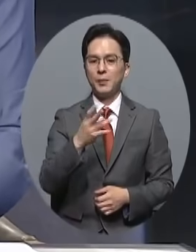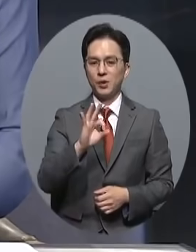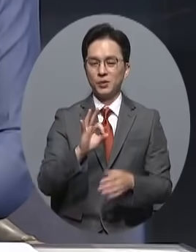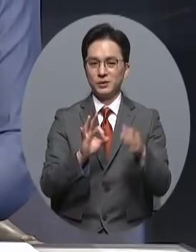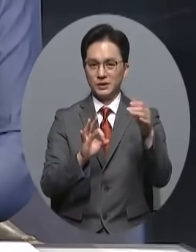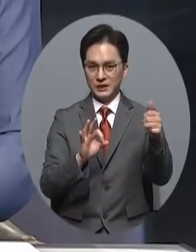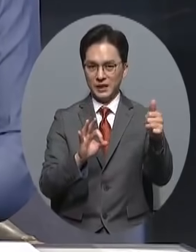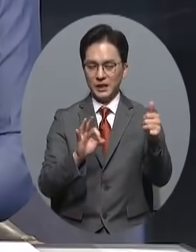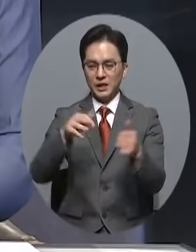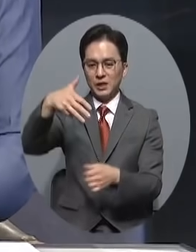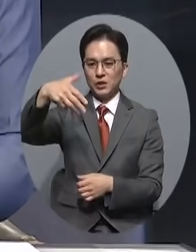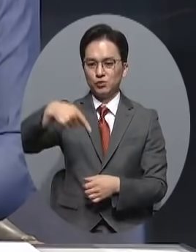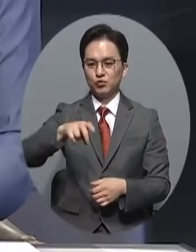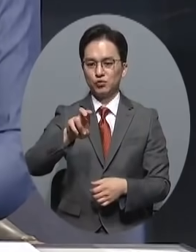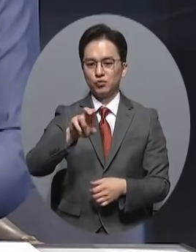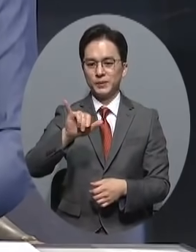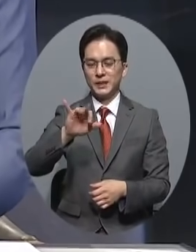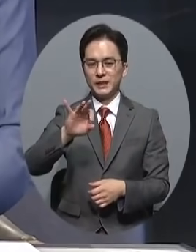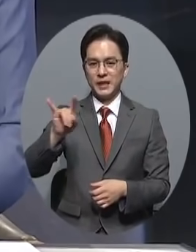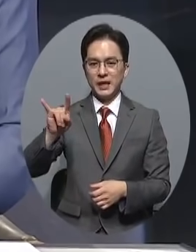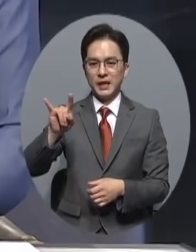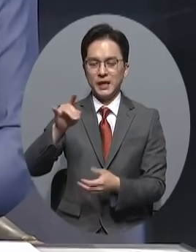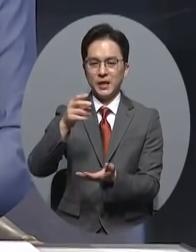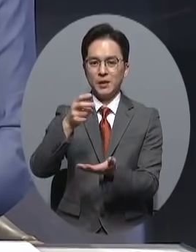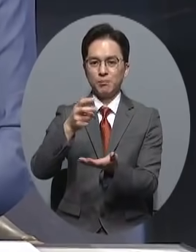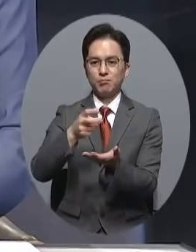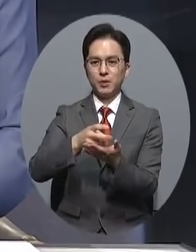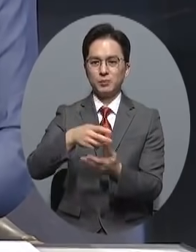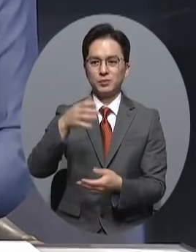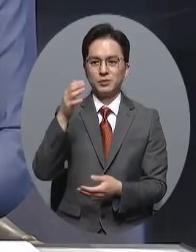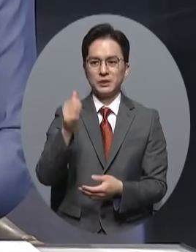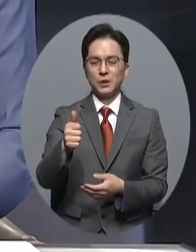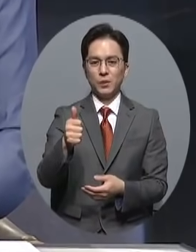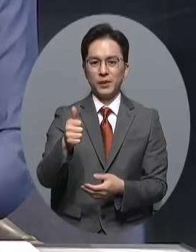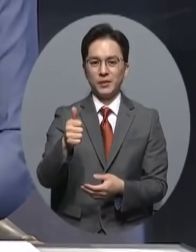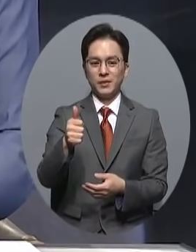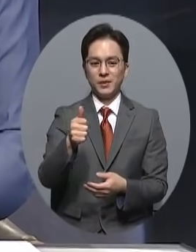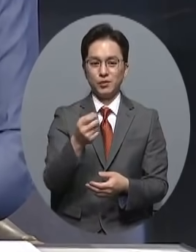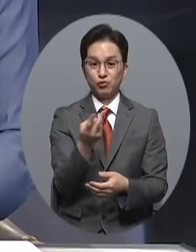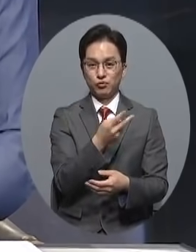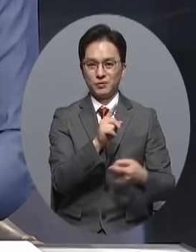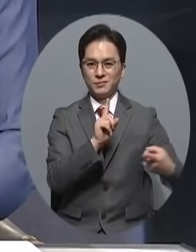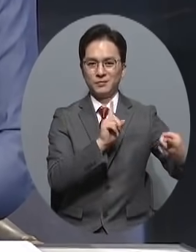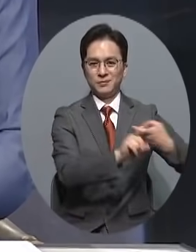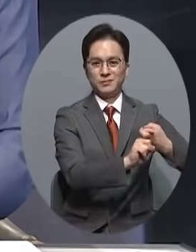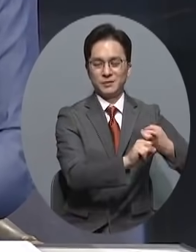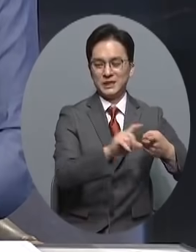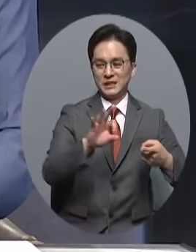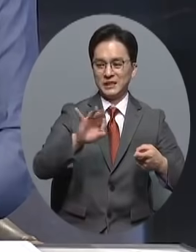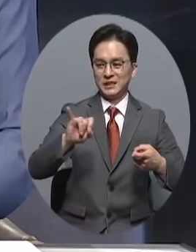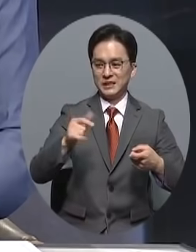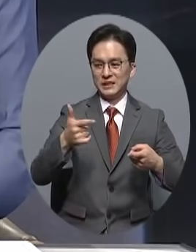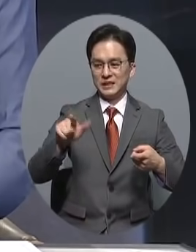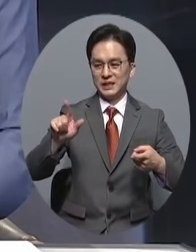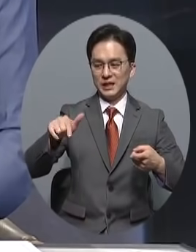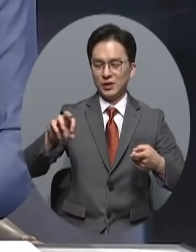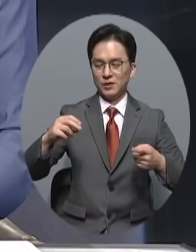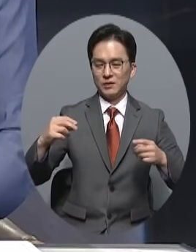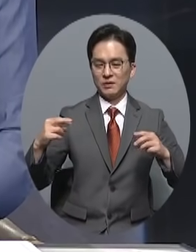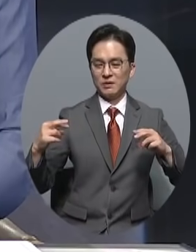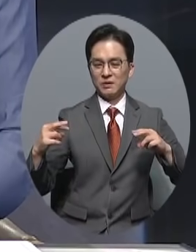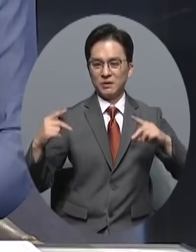법무부 장관, 대장동 의혹을 놓고 야당의 논리로 우리 후보를 저격한다면서 공조체제를 구축한